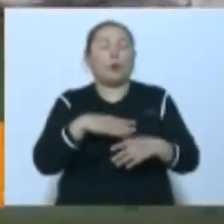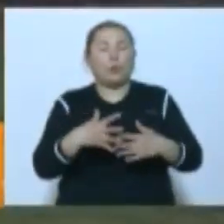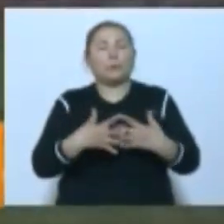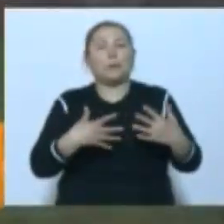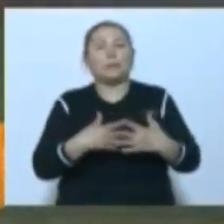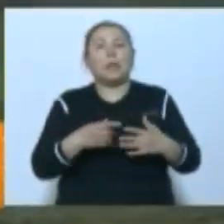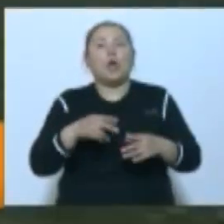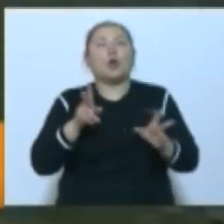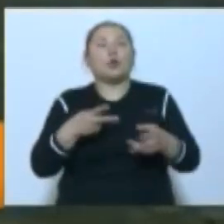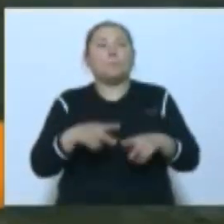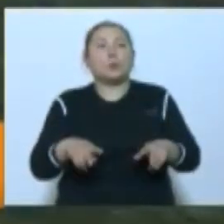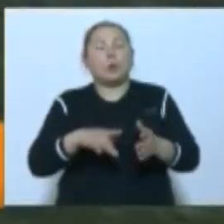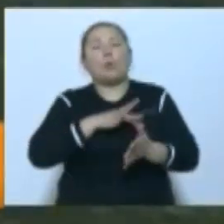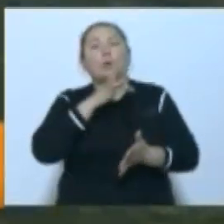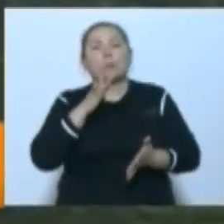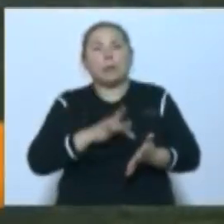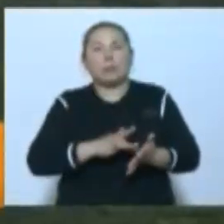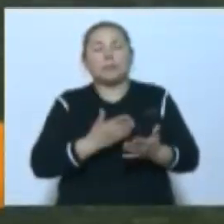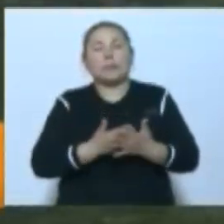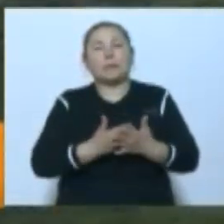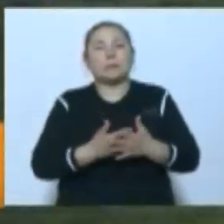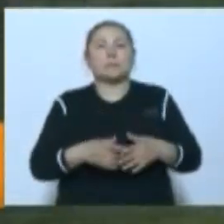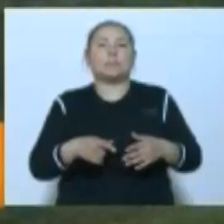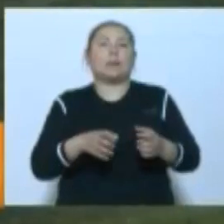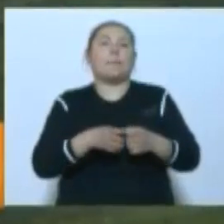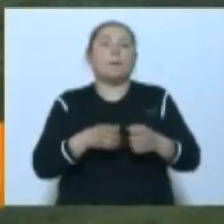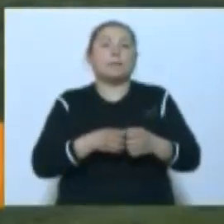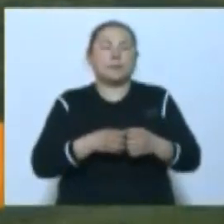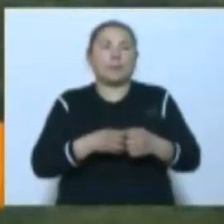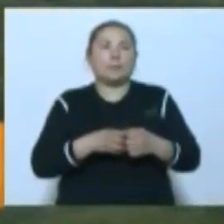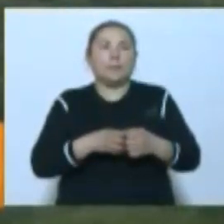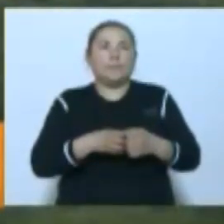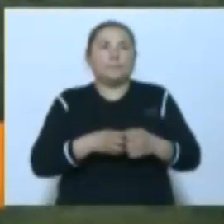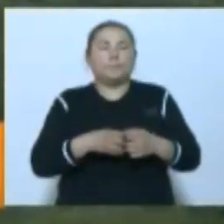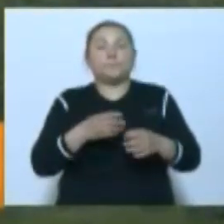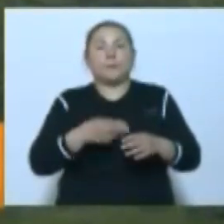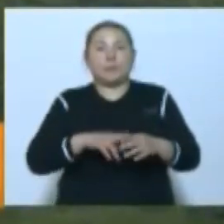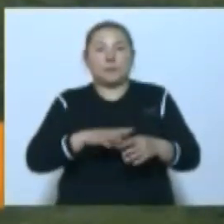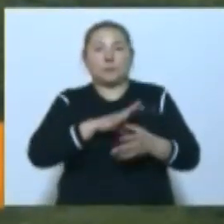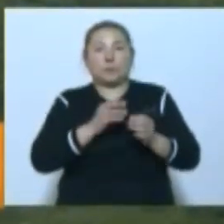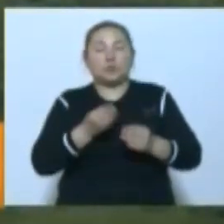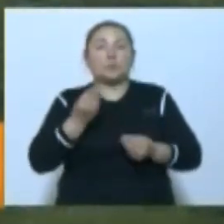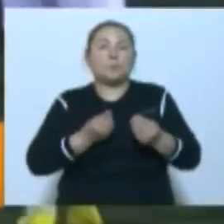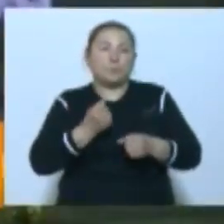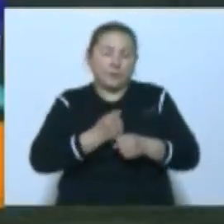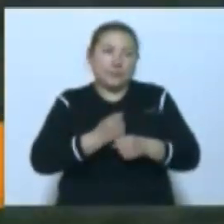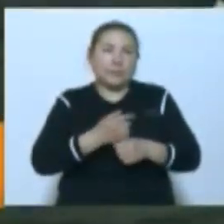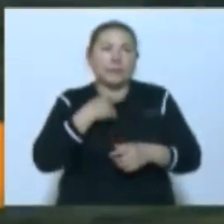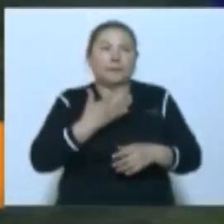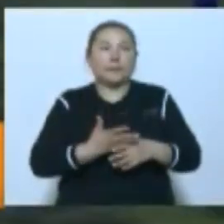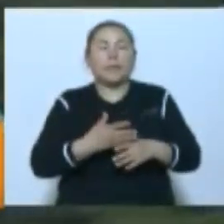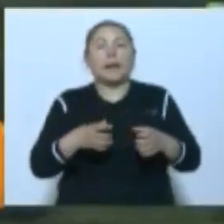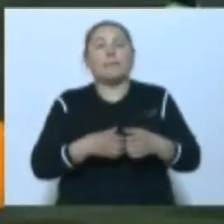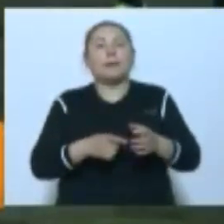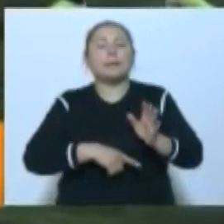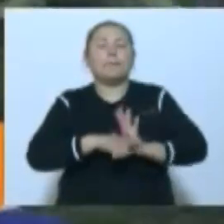Енді клубтың құрылымындағы орталықтар негізгі команданың бас бапкері бекіткен әдіс тәсіл бойынша жұмыс істейді. Яғни негізгі